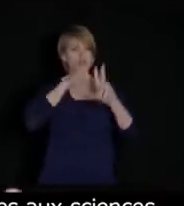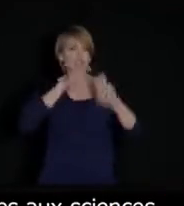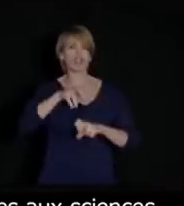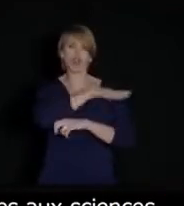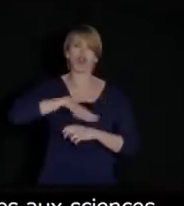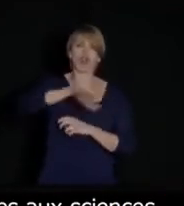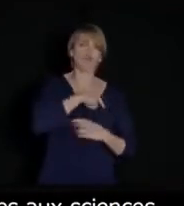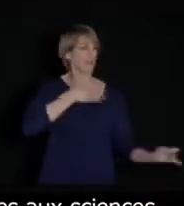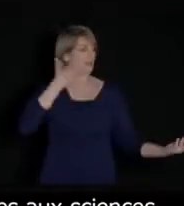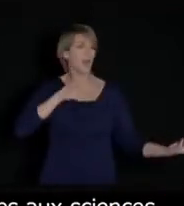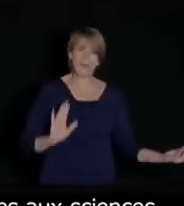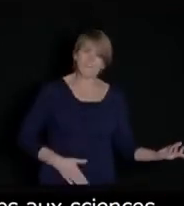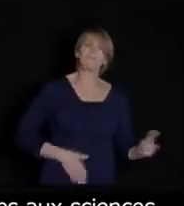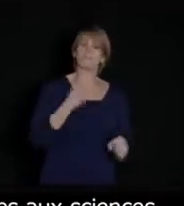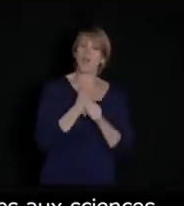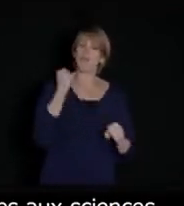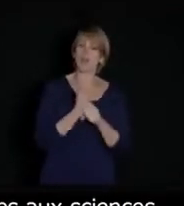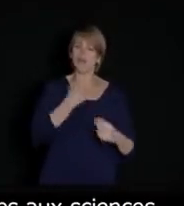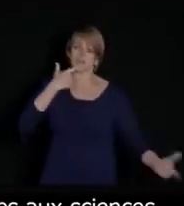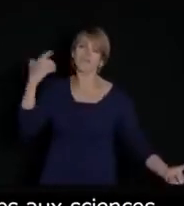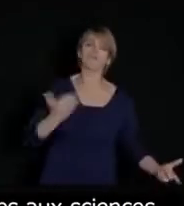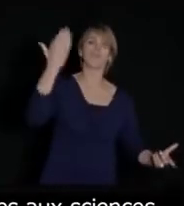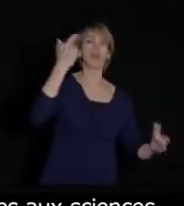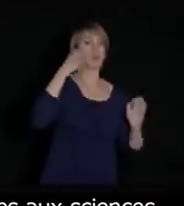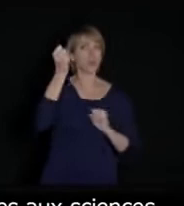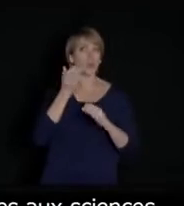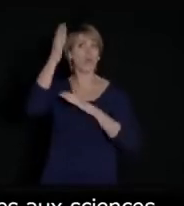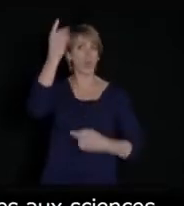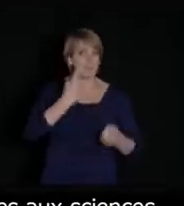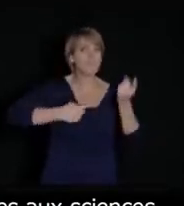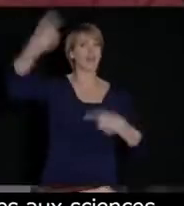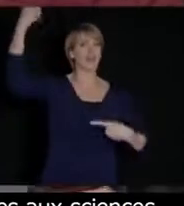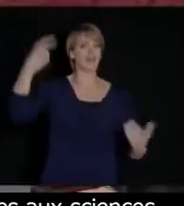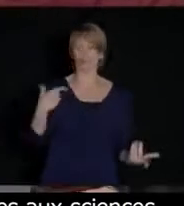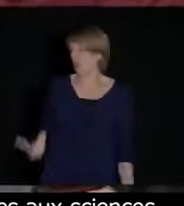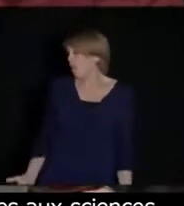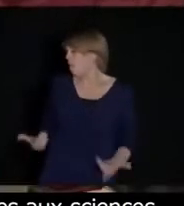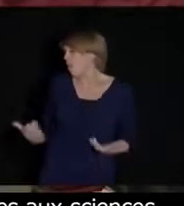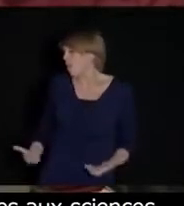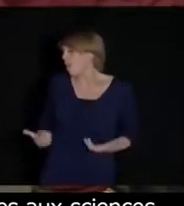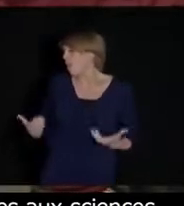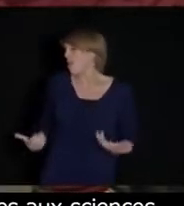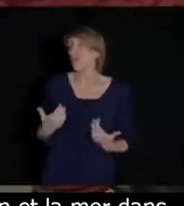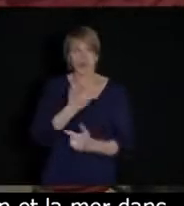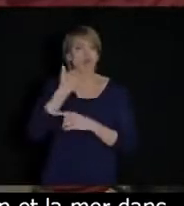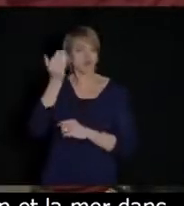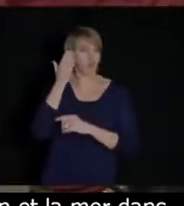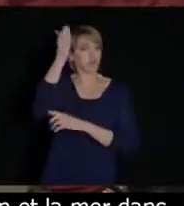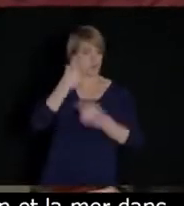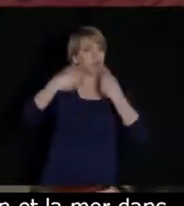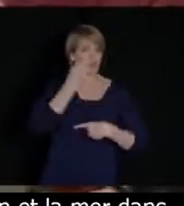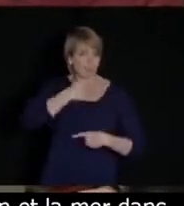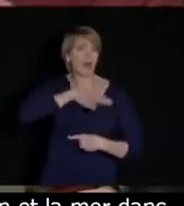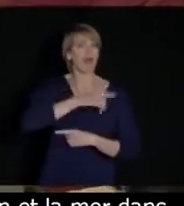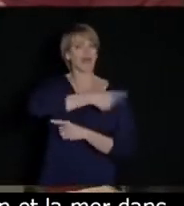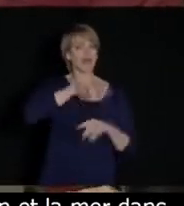à l'esprit humain, gloire à nos chercheurs, à tous ceux qui savent faire ce travail et nous projeter et nous permettre de vivre demain bien mieux encore qu'on